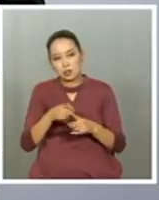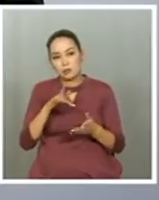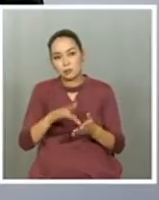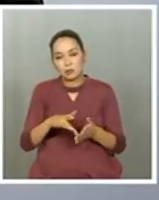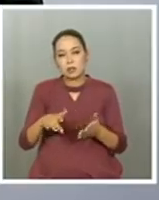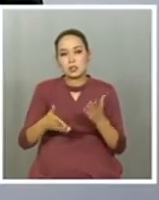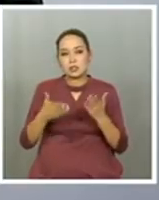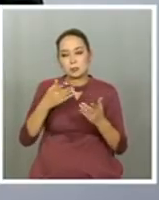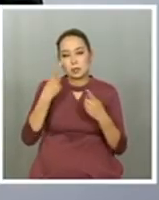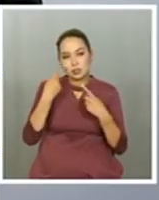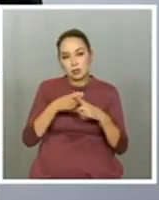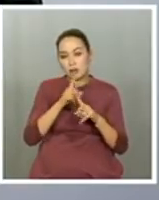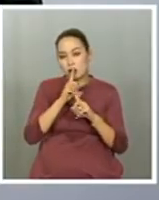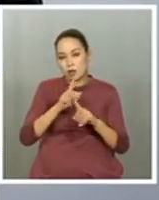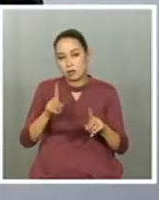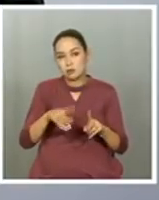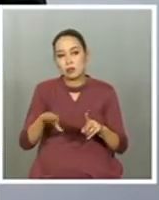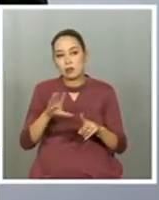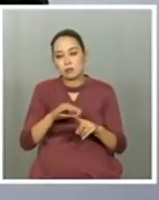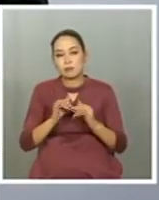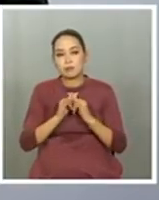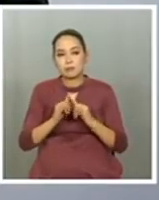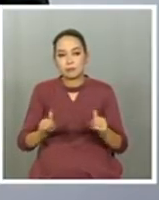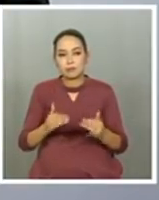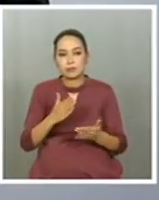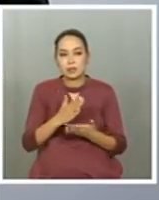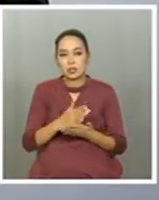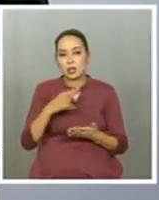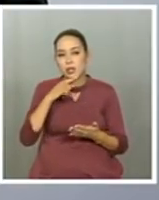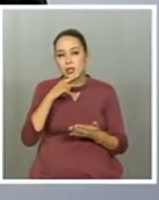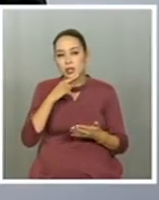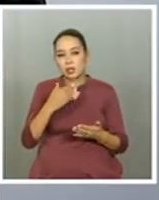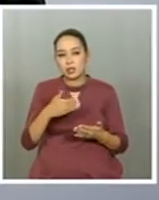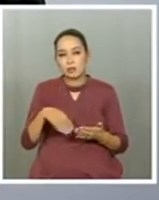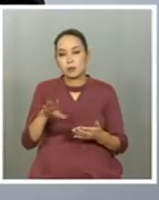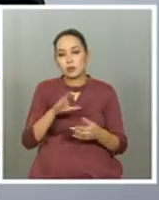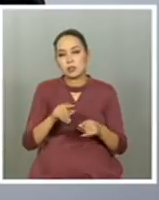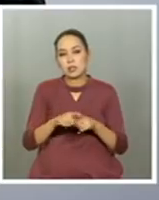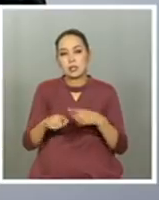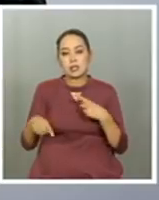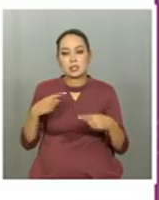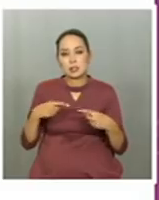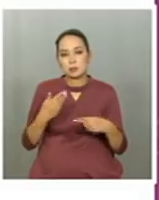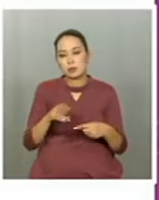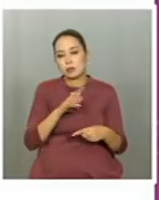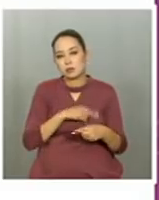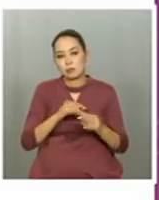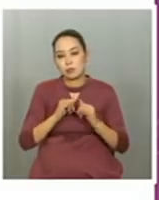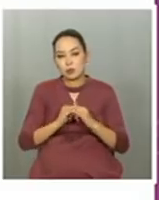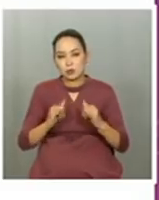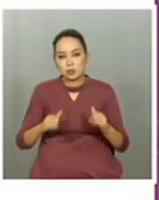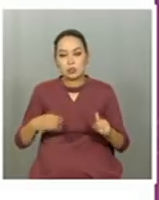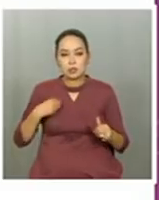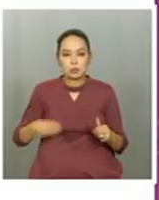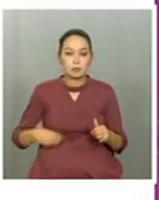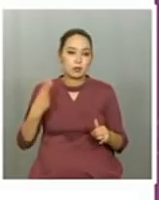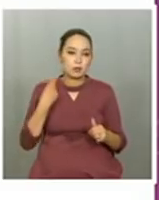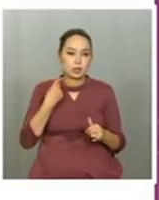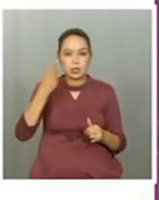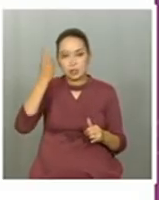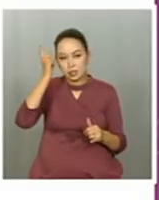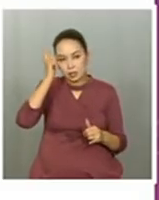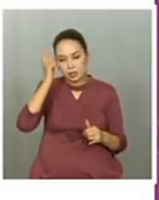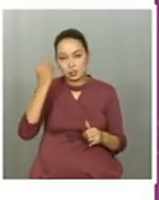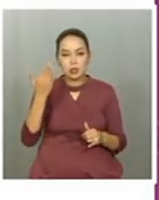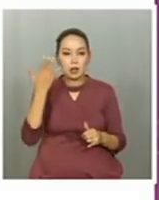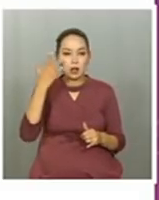технологиялық ерекшеліктеріне тәуелді болып келеді. Яғни экономикалық сектордың кейбір салаларын дамыту үшін Франция, Ұлыбритания, Германия, АҚШ